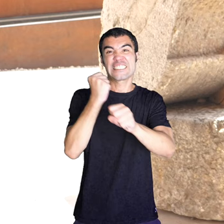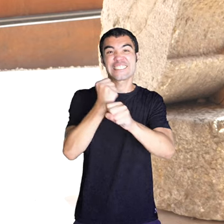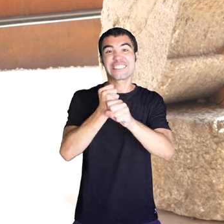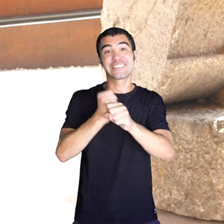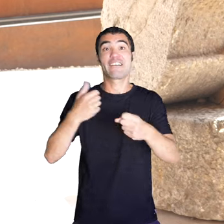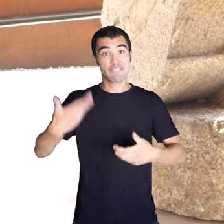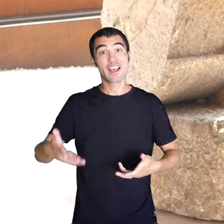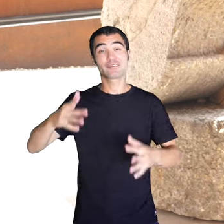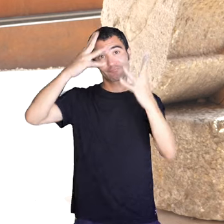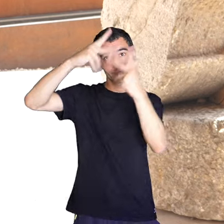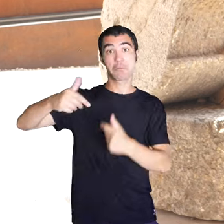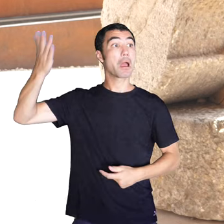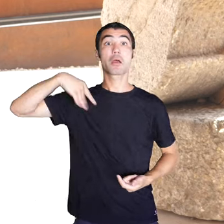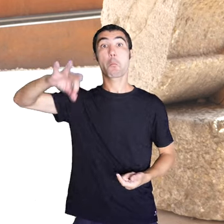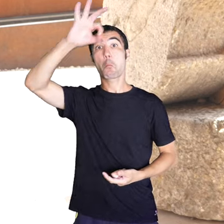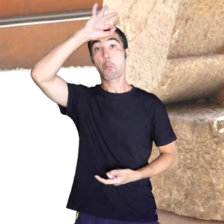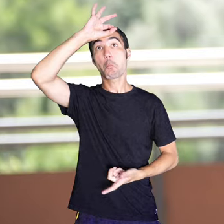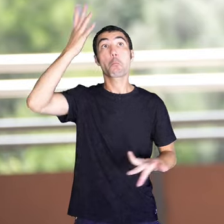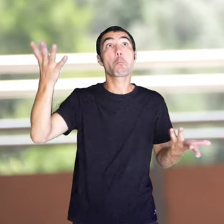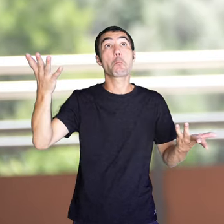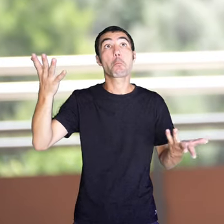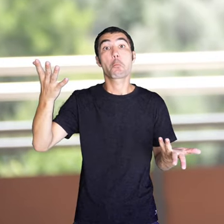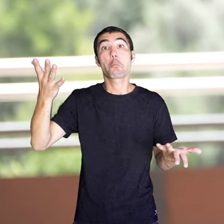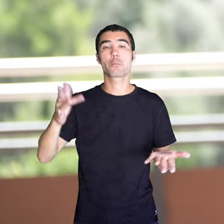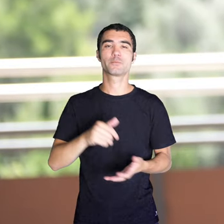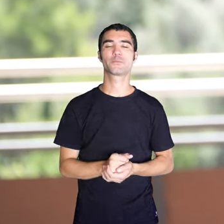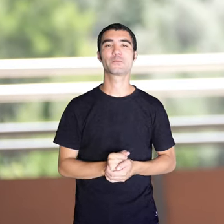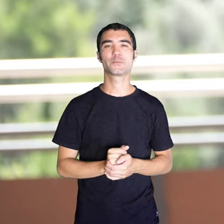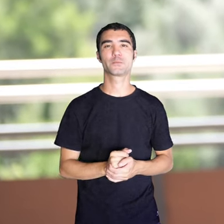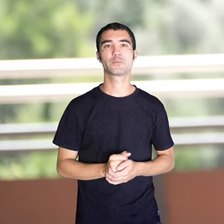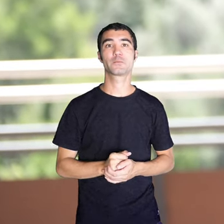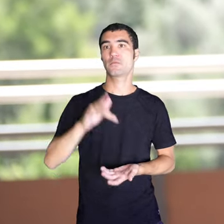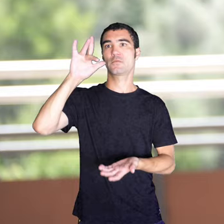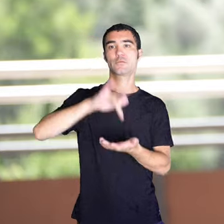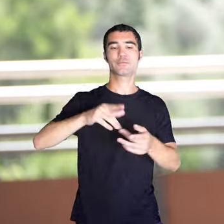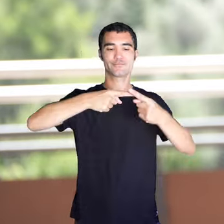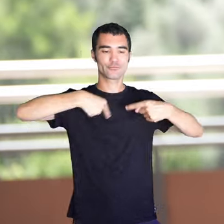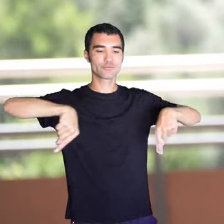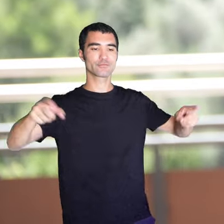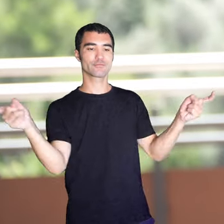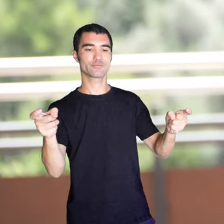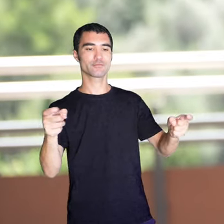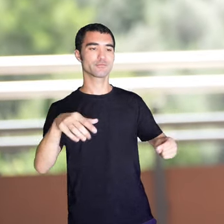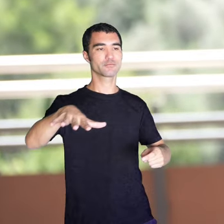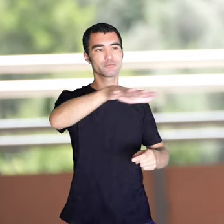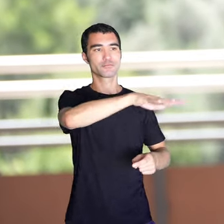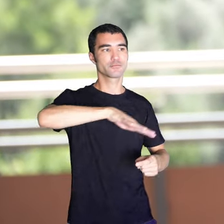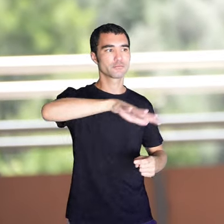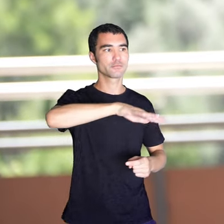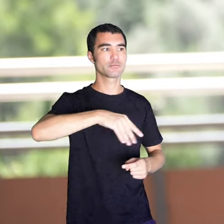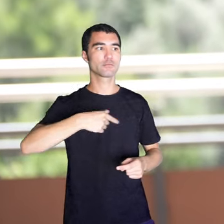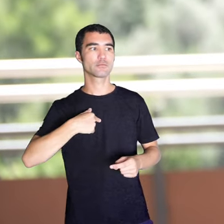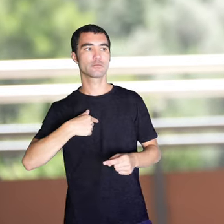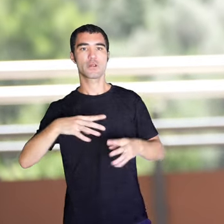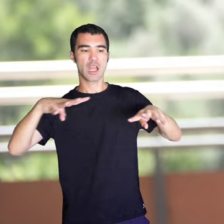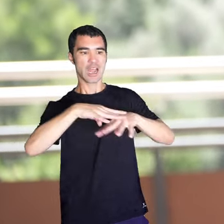aquestes coses. Antes no ho sabies, en això. Un tros de la costa, sobre el moment donat, que no hi pot posar